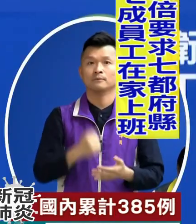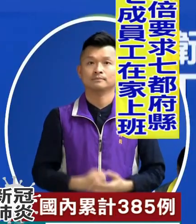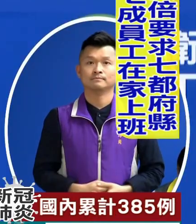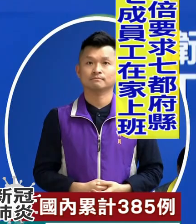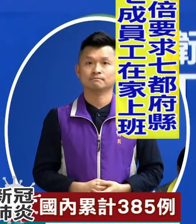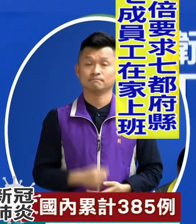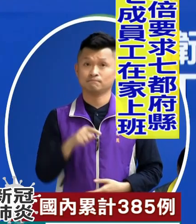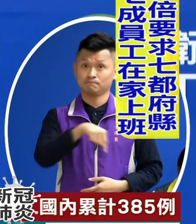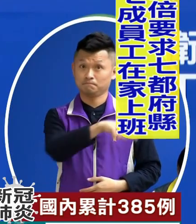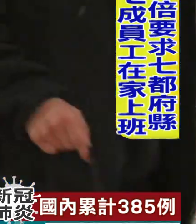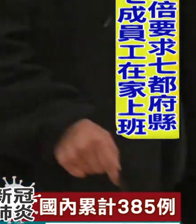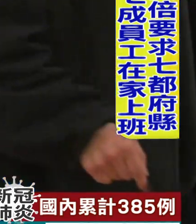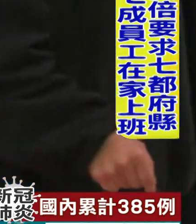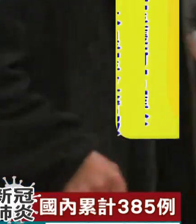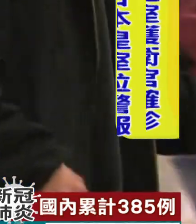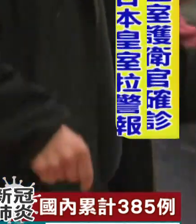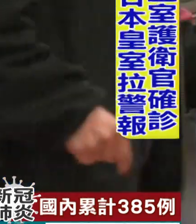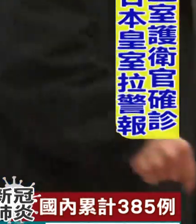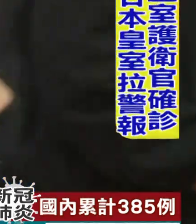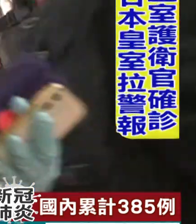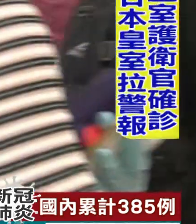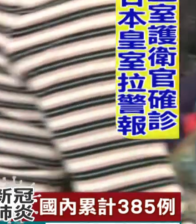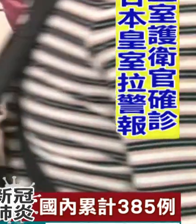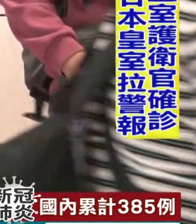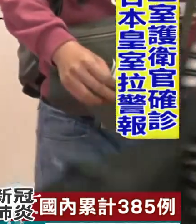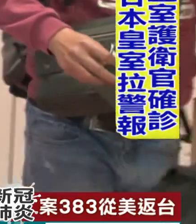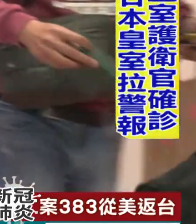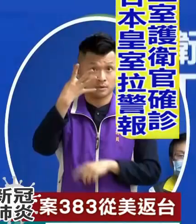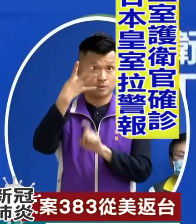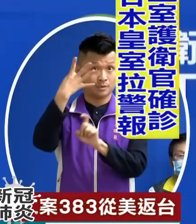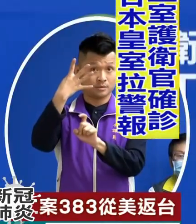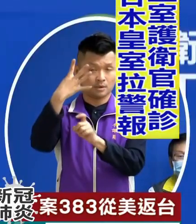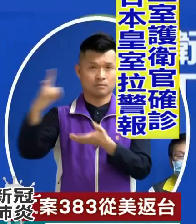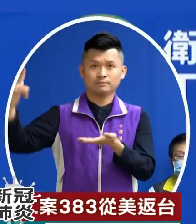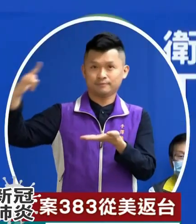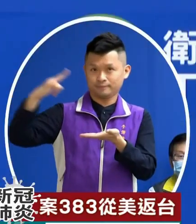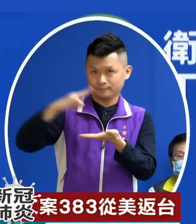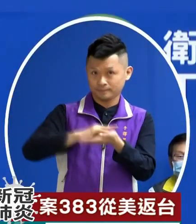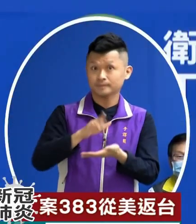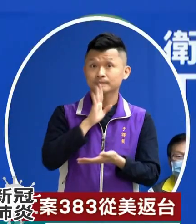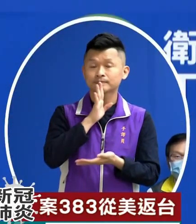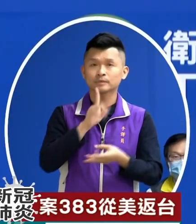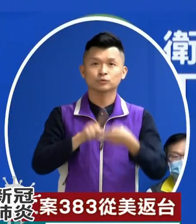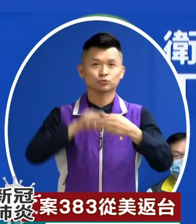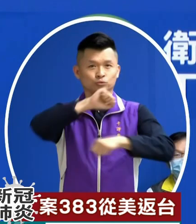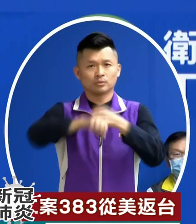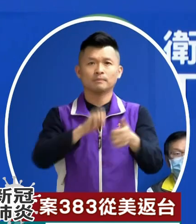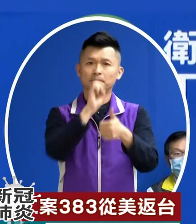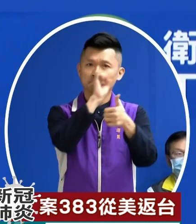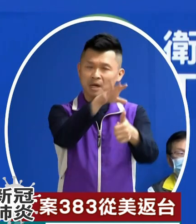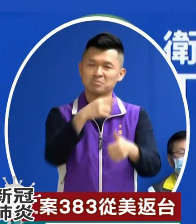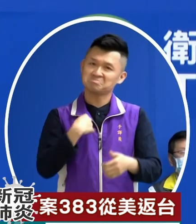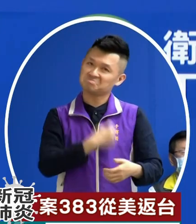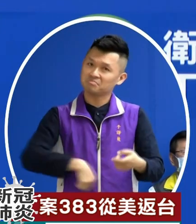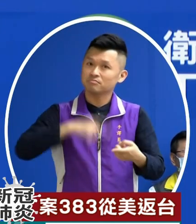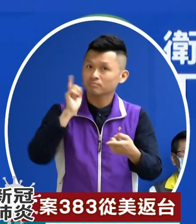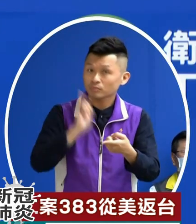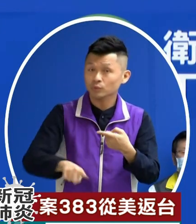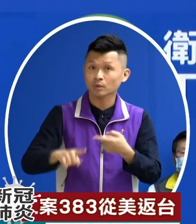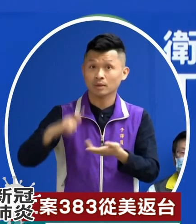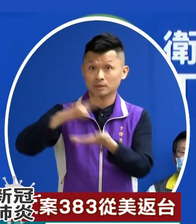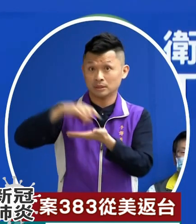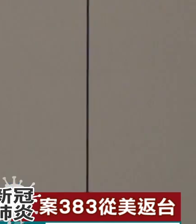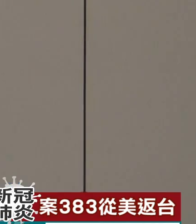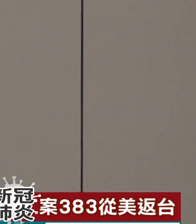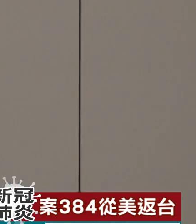那都是境外移入。那383、384，因为主动申报有不适的症状，那在机场